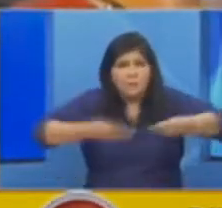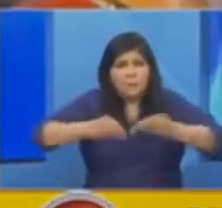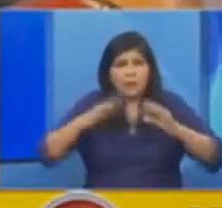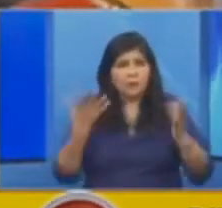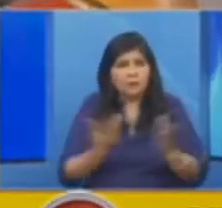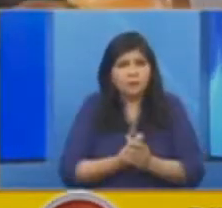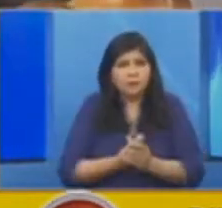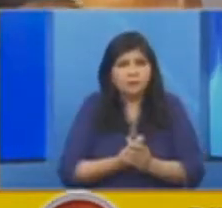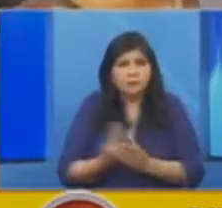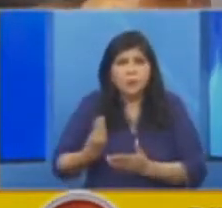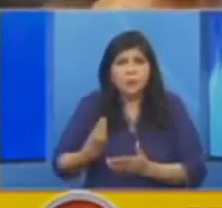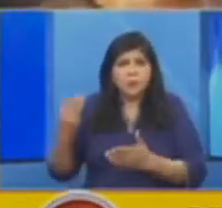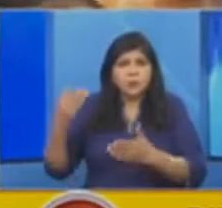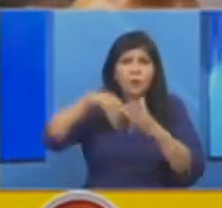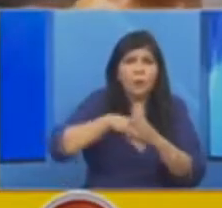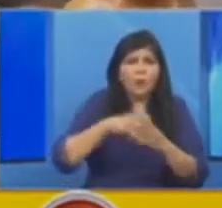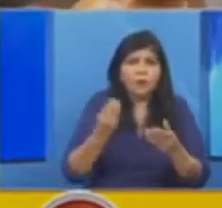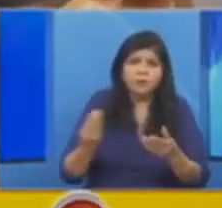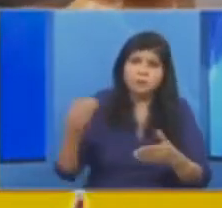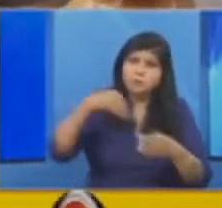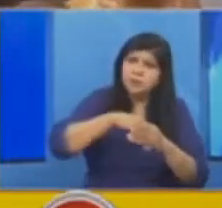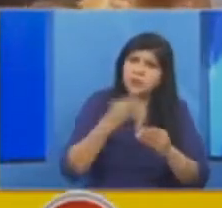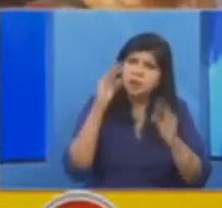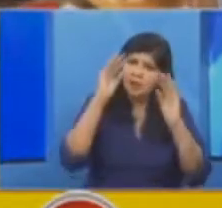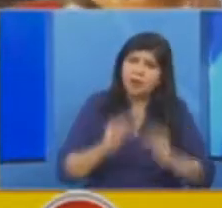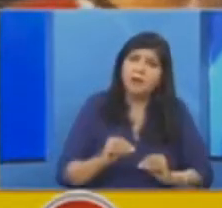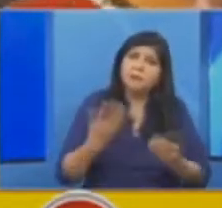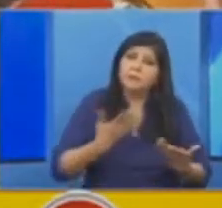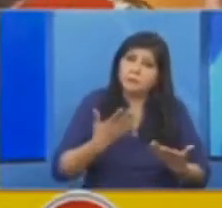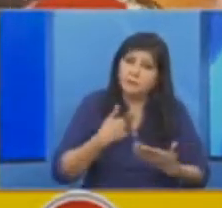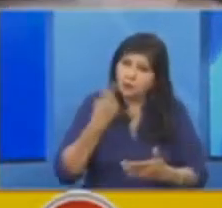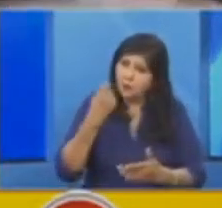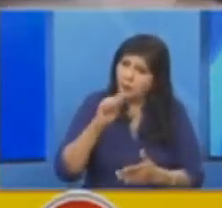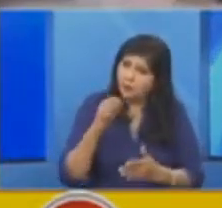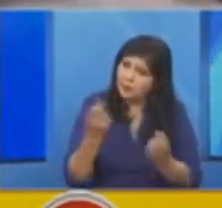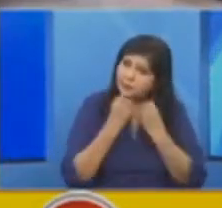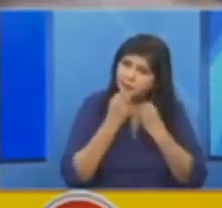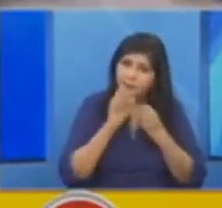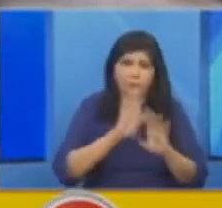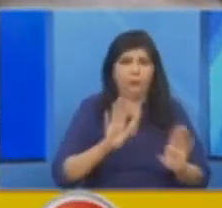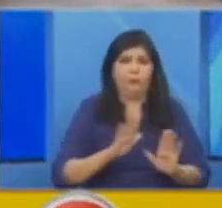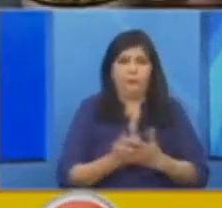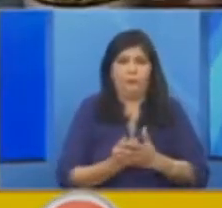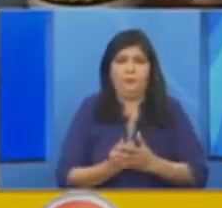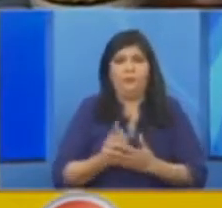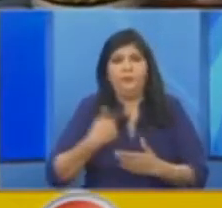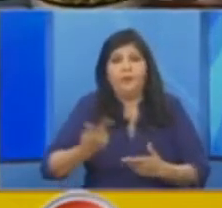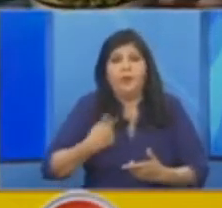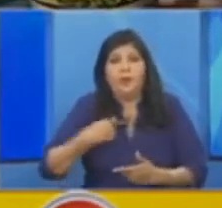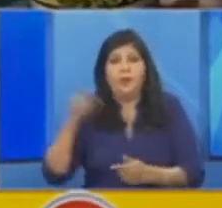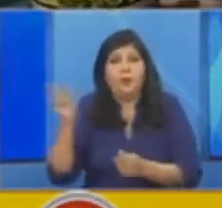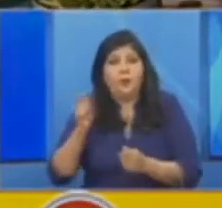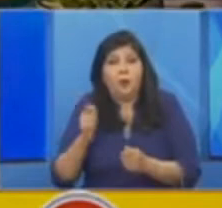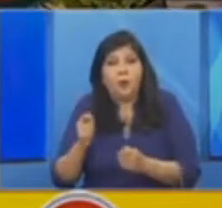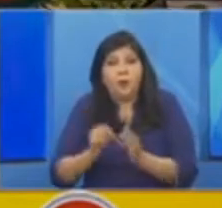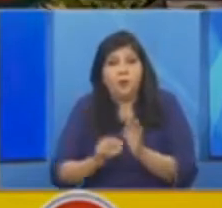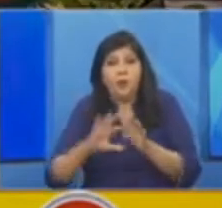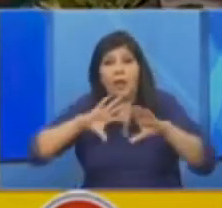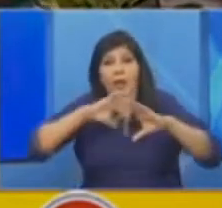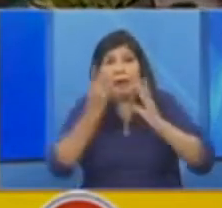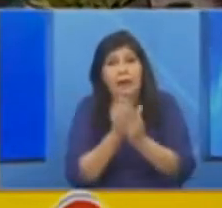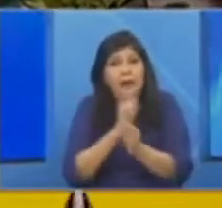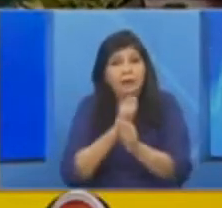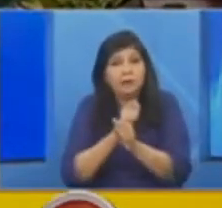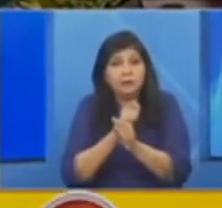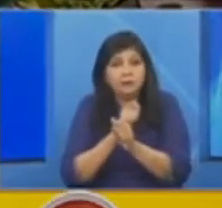उसकी हिस्सेदारी इतनी कम होनी हमें अच्छा लगेगा क्या जी नहीं ये सुनने के